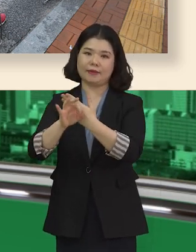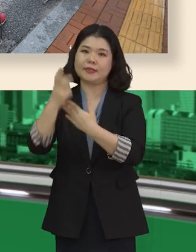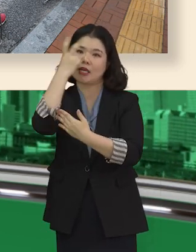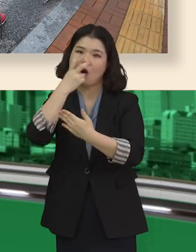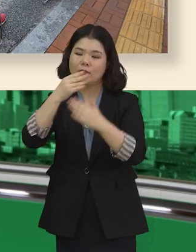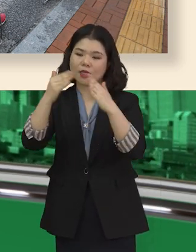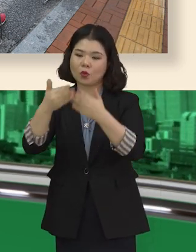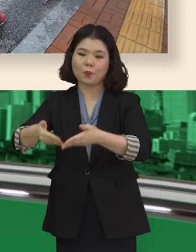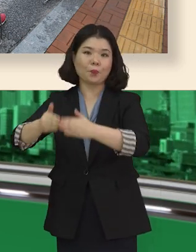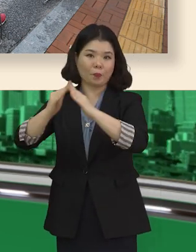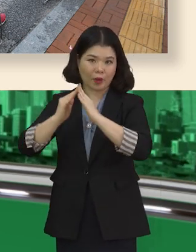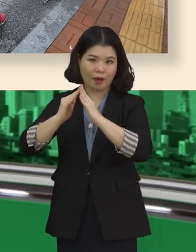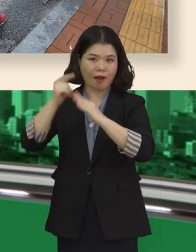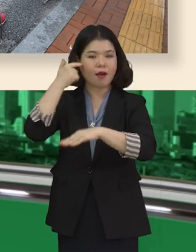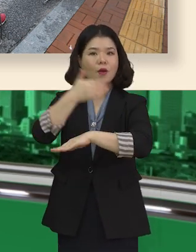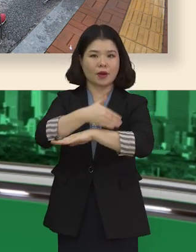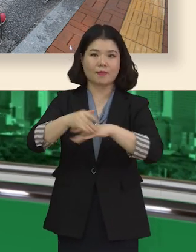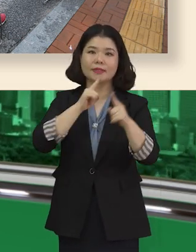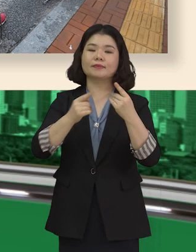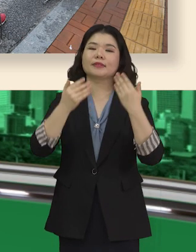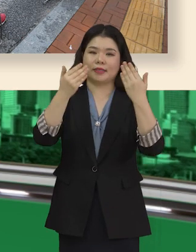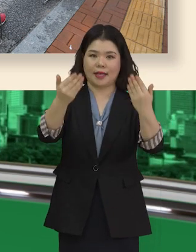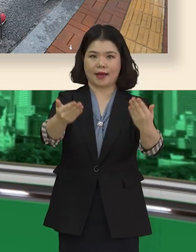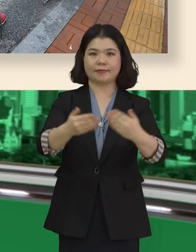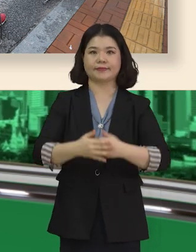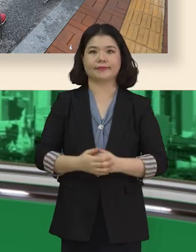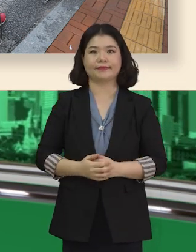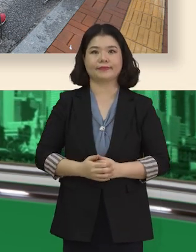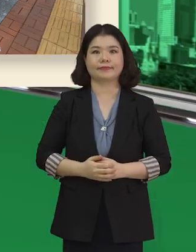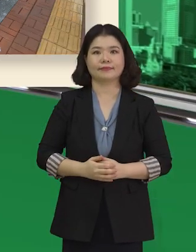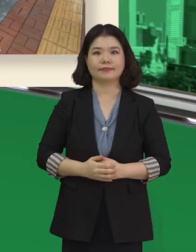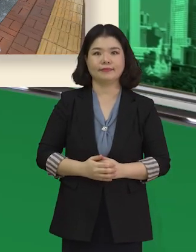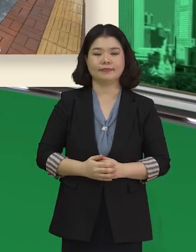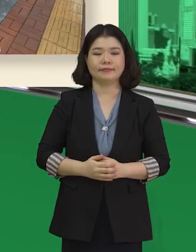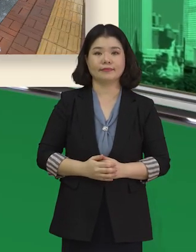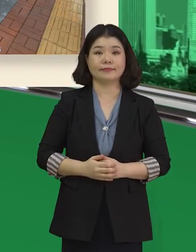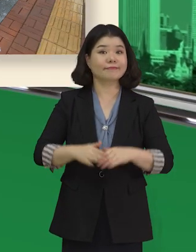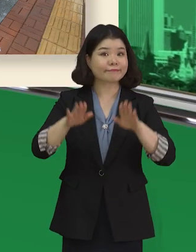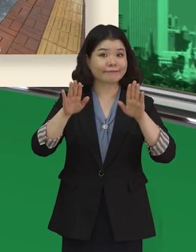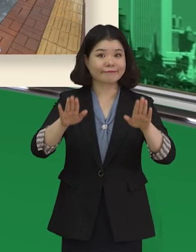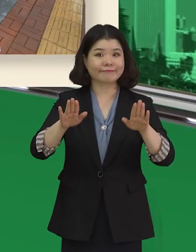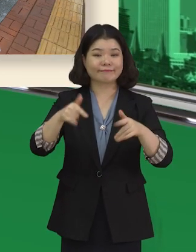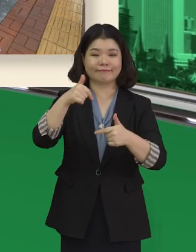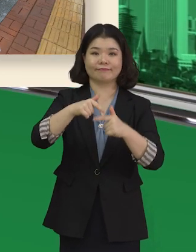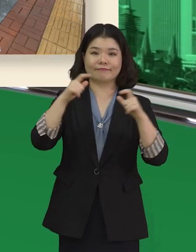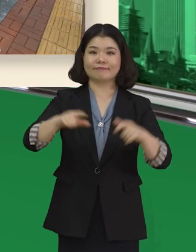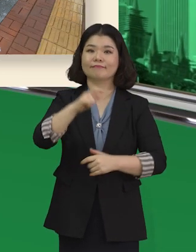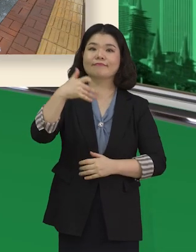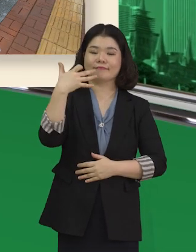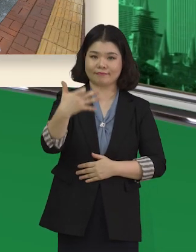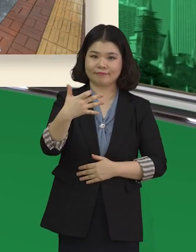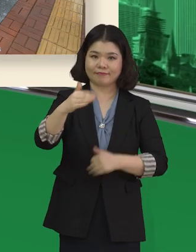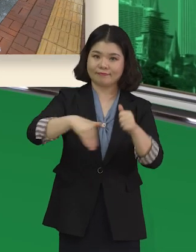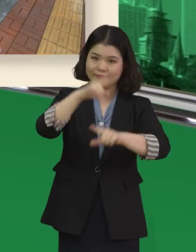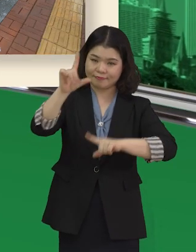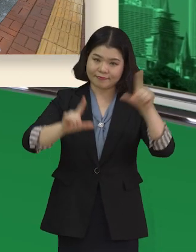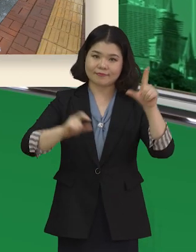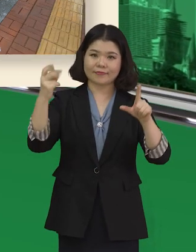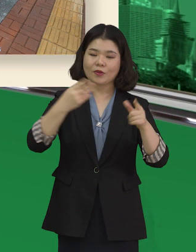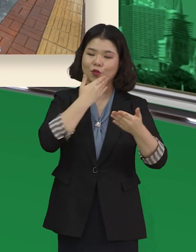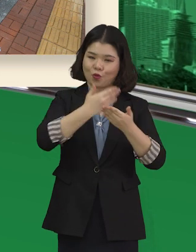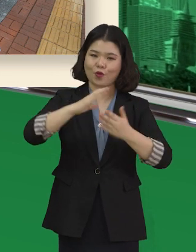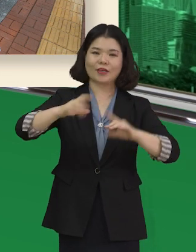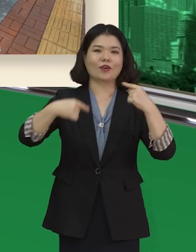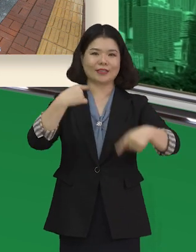선별 진료소를 설치할 예정이라는 말씀을 참고로 올립니다. 그럼 여기서 강남구 코로나19 현황과